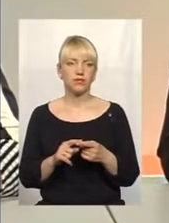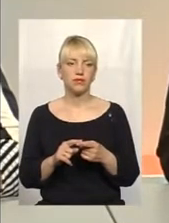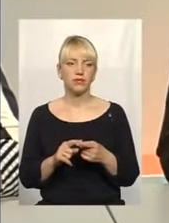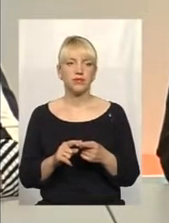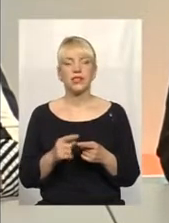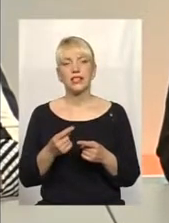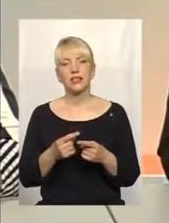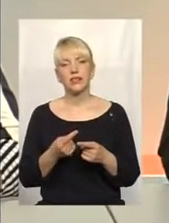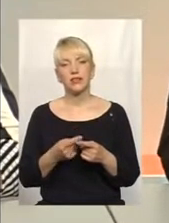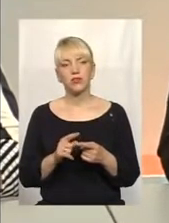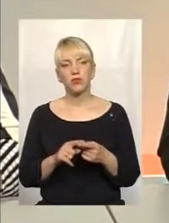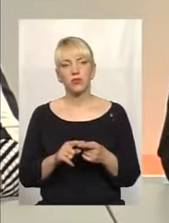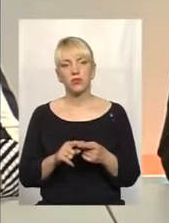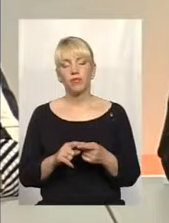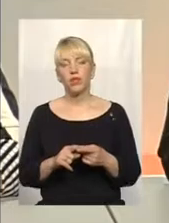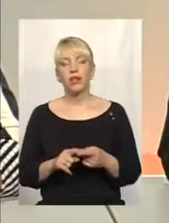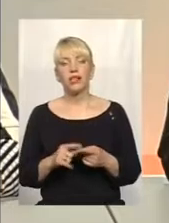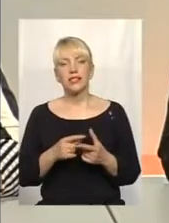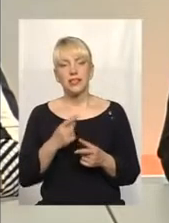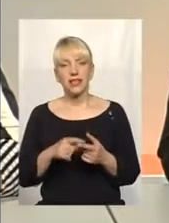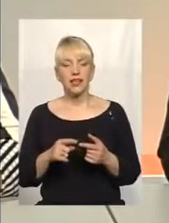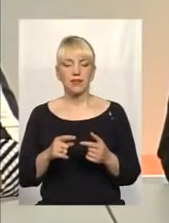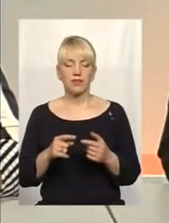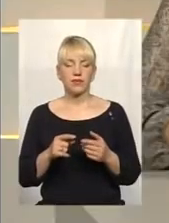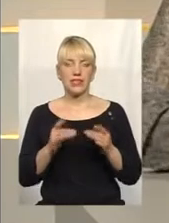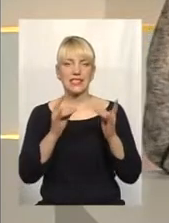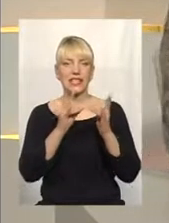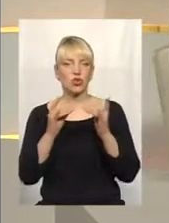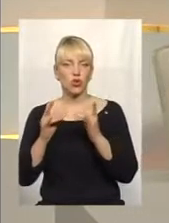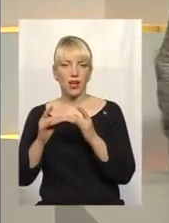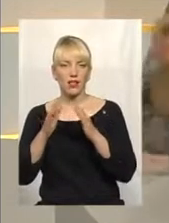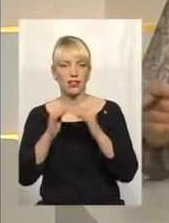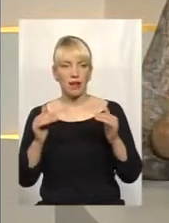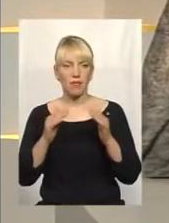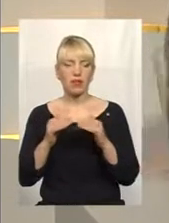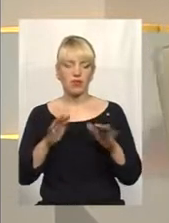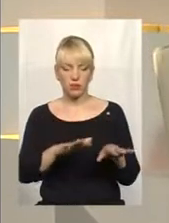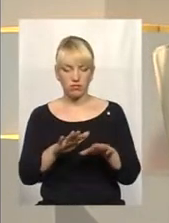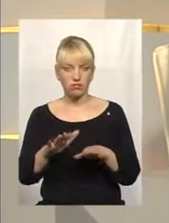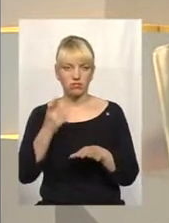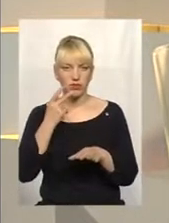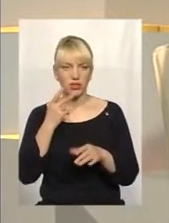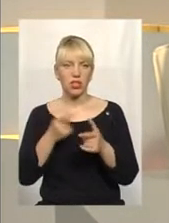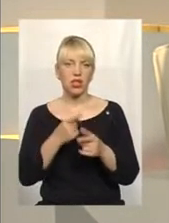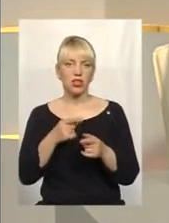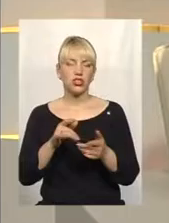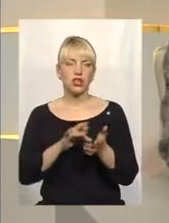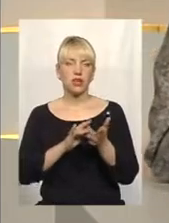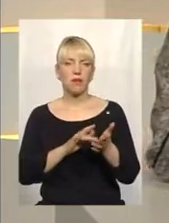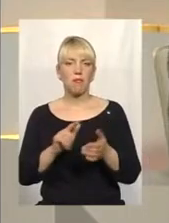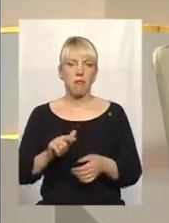говорили... стаціонарні наметові табори, чи це, скажімо, цілі маршрути, тобто, скажімо, там вийшли з